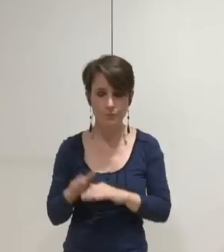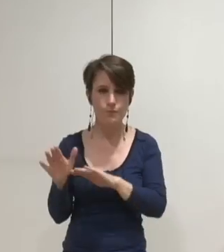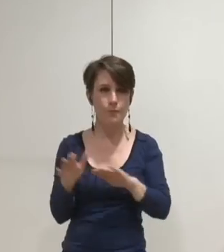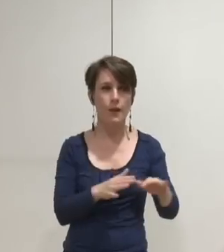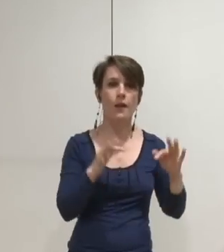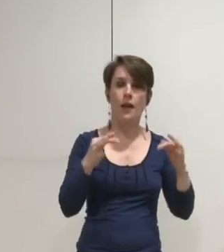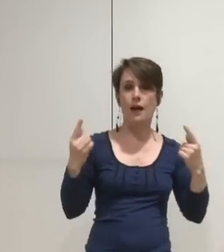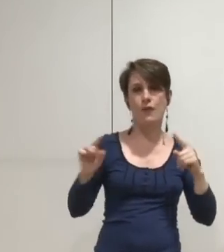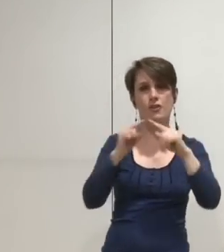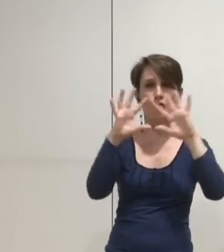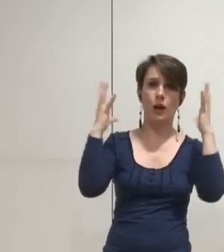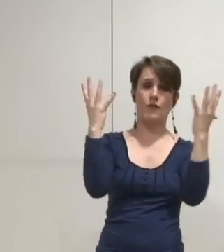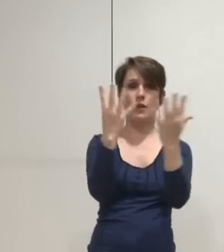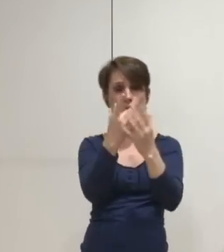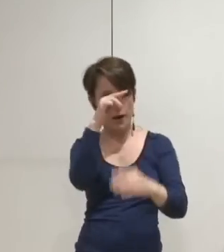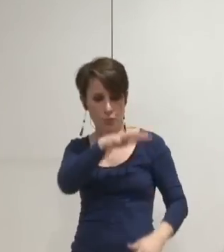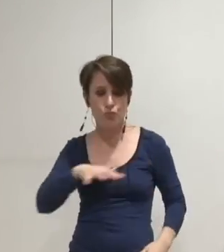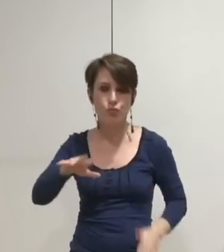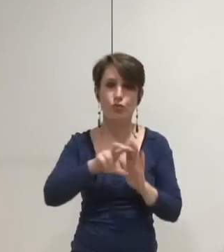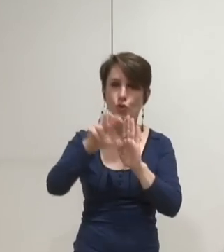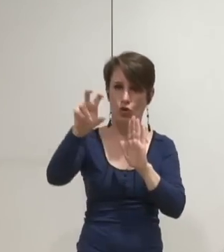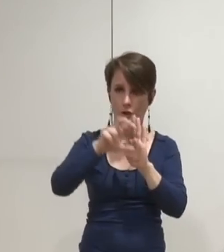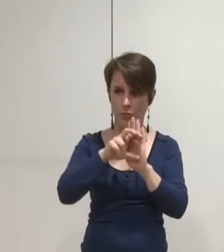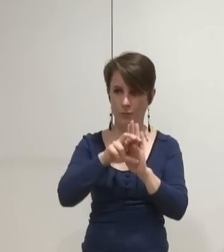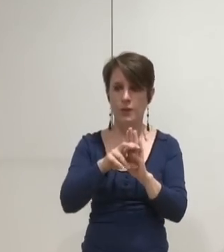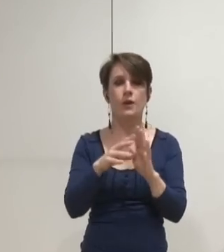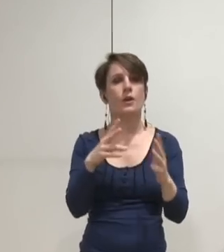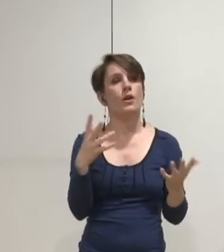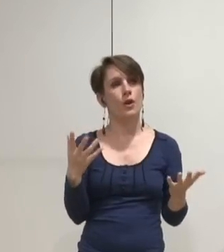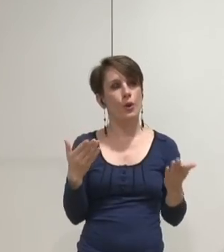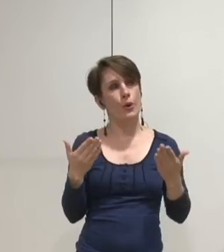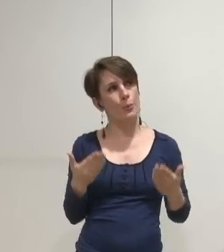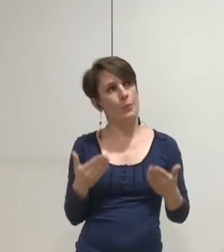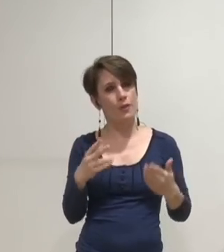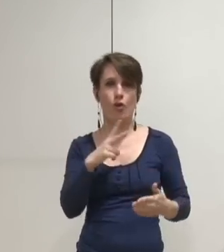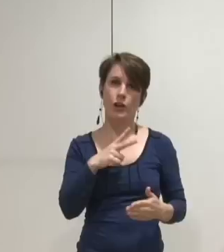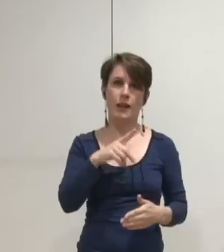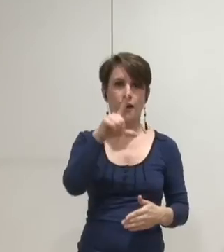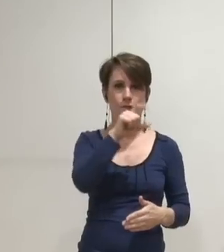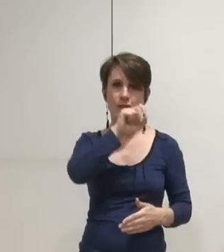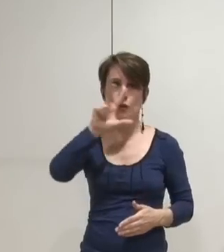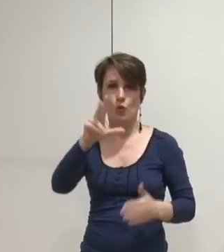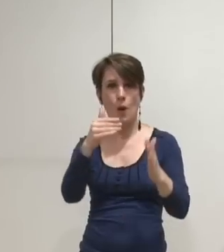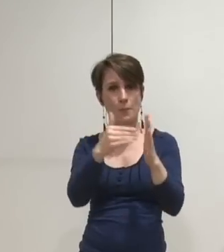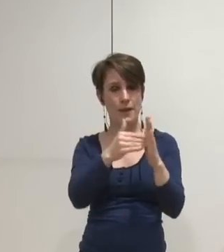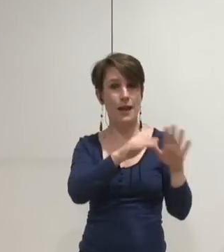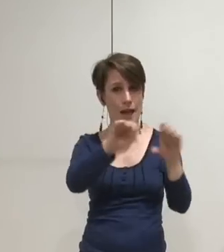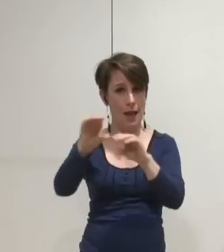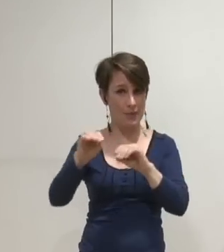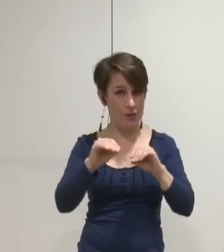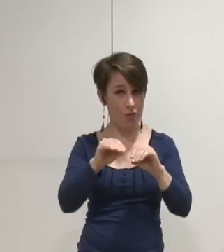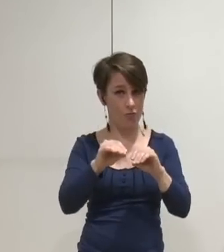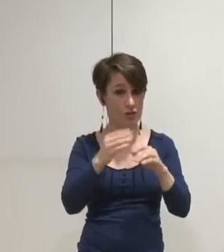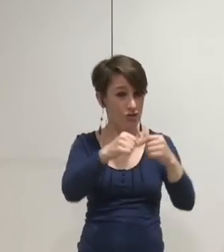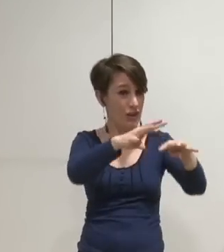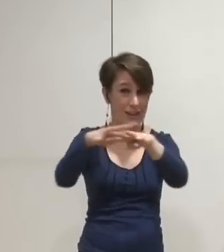euh donc pour Grenoble nous avons maintenant 23000 habitants qui vivent dans ces quartiers